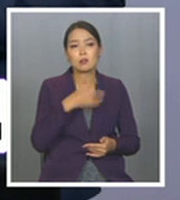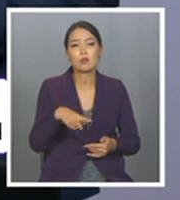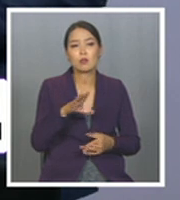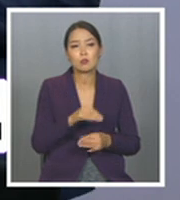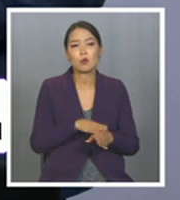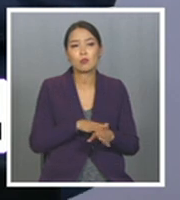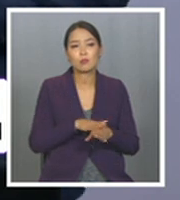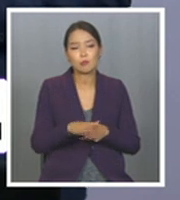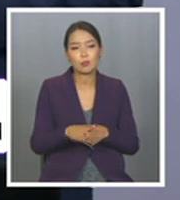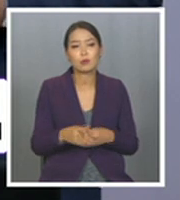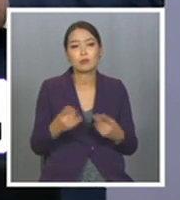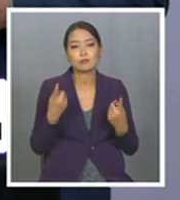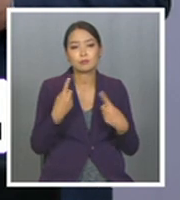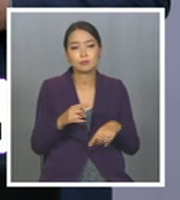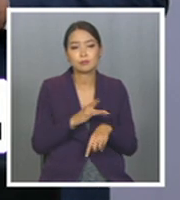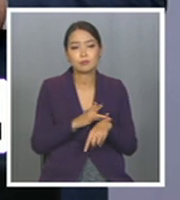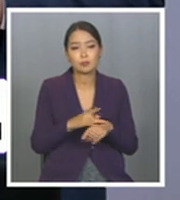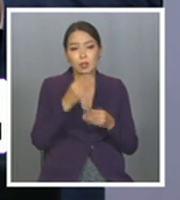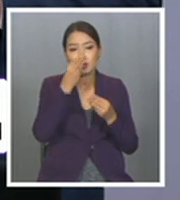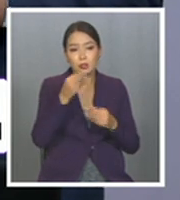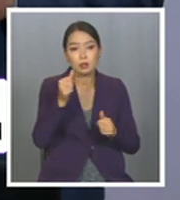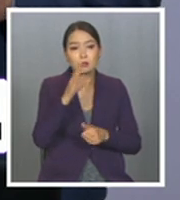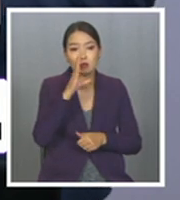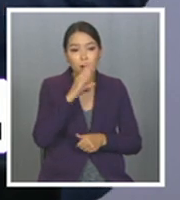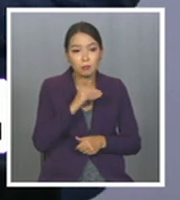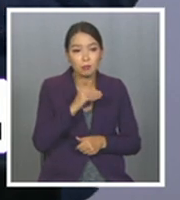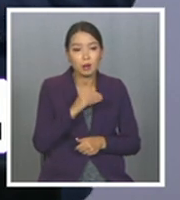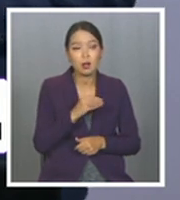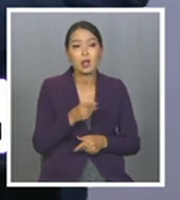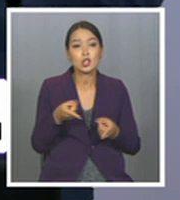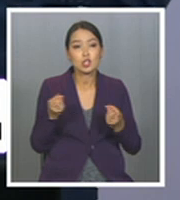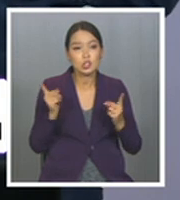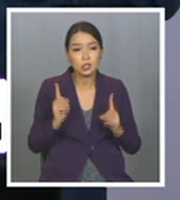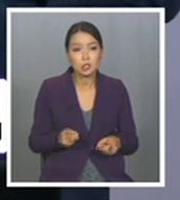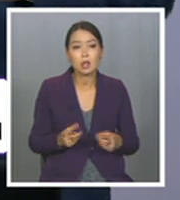жойып алу мүмкіндігін айтып көрсетіп отыр. Шындығында да егер